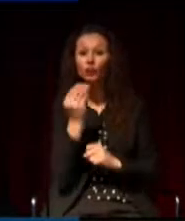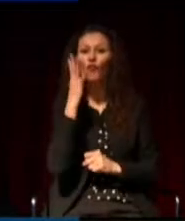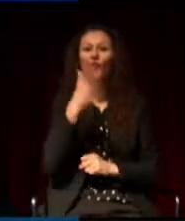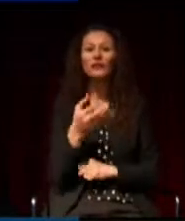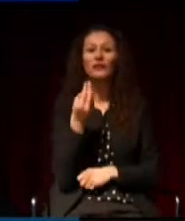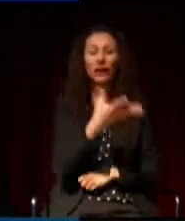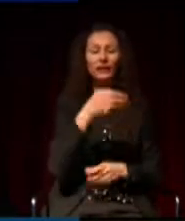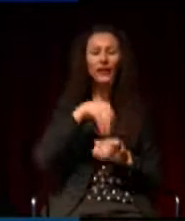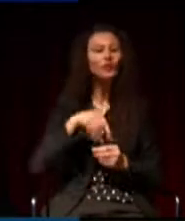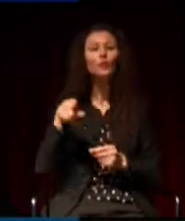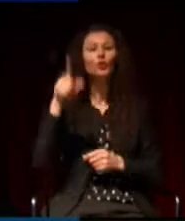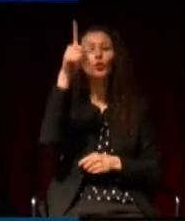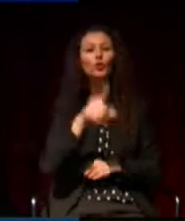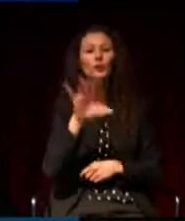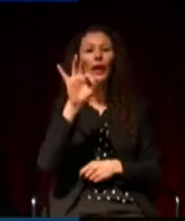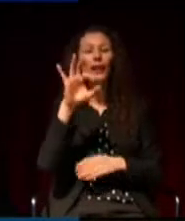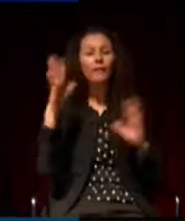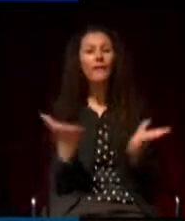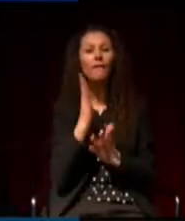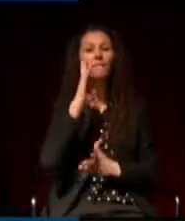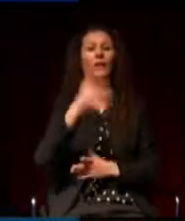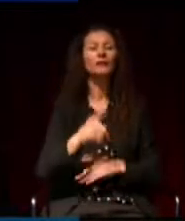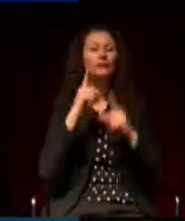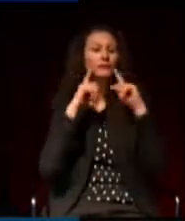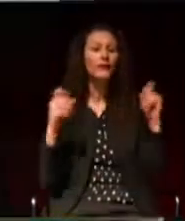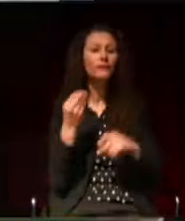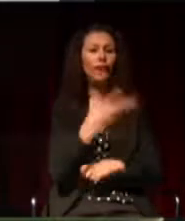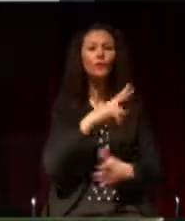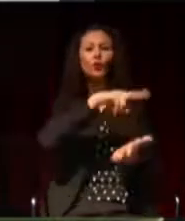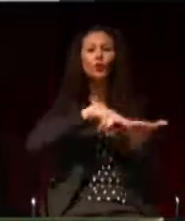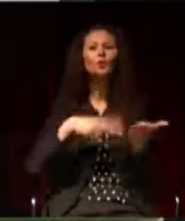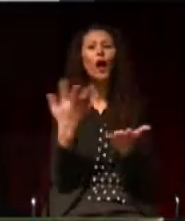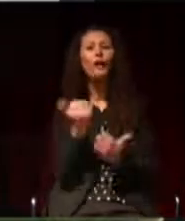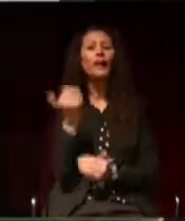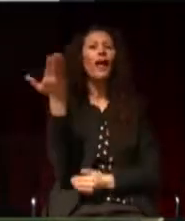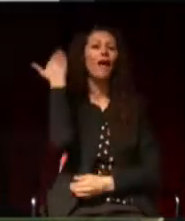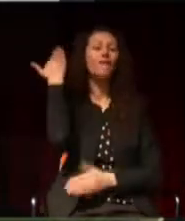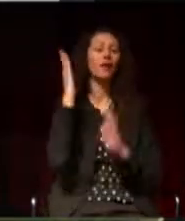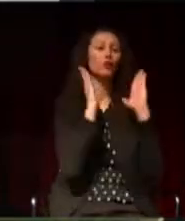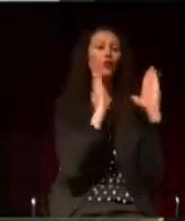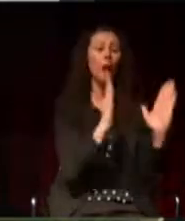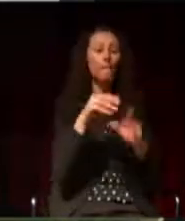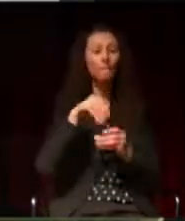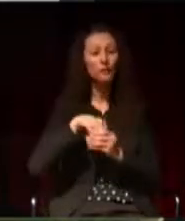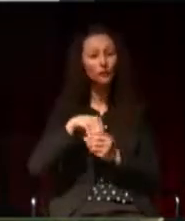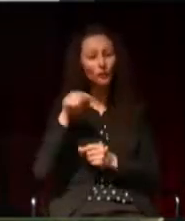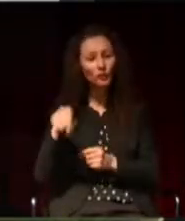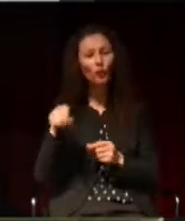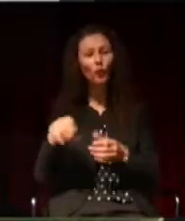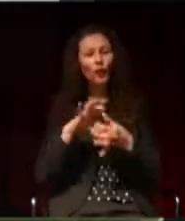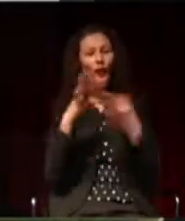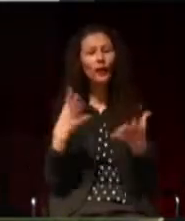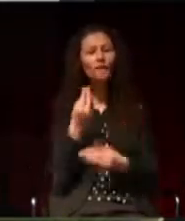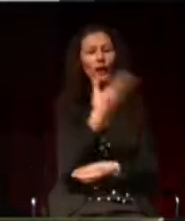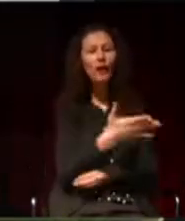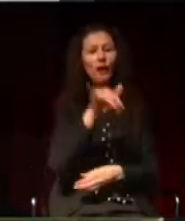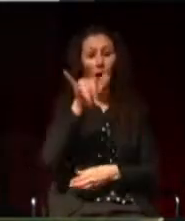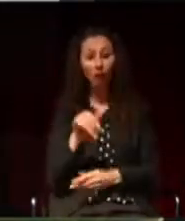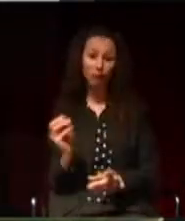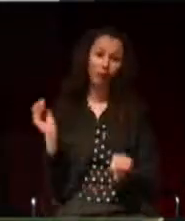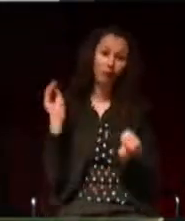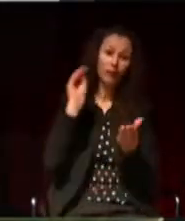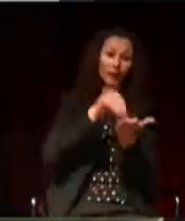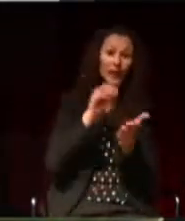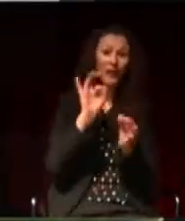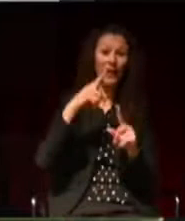verdiği için bu parsel %50'den daha fazla zayiat vermiş ruhsat aldığı dönemde. Bunlarla ilgili verilen hakları da eklediği